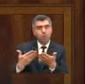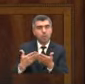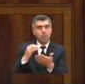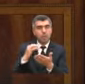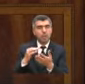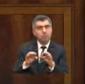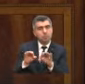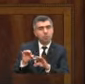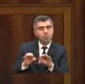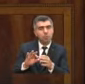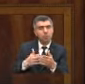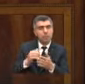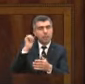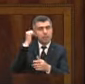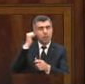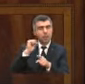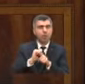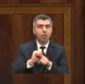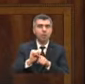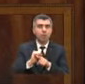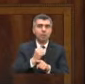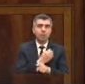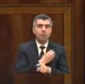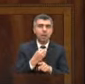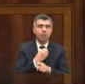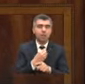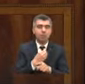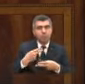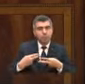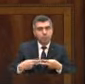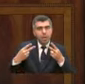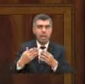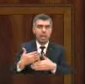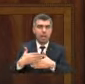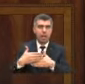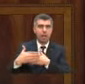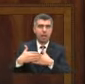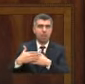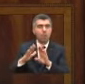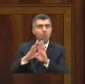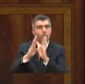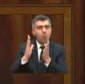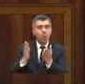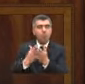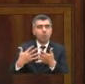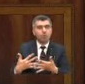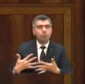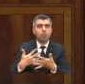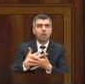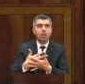متكاملة للتكوين الطبي إن شاء الله غادي تعلن عليه في القريب، في جميع الشركاء